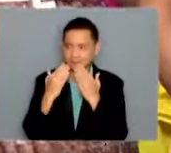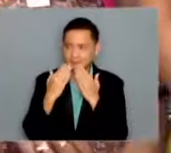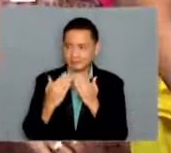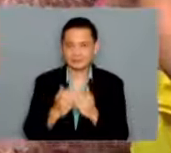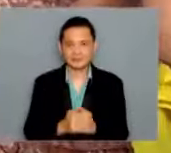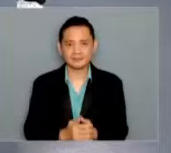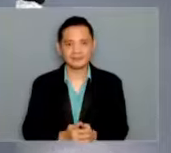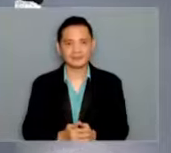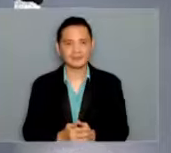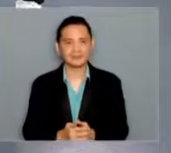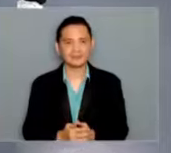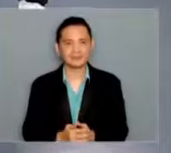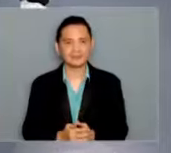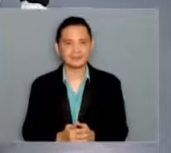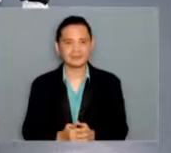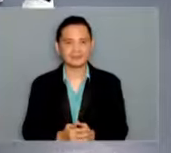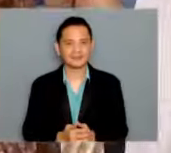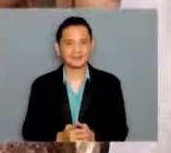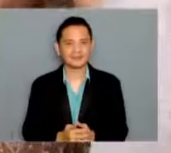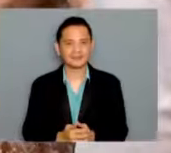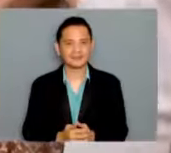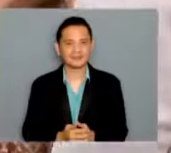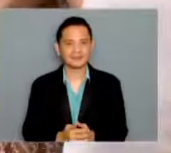ang outfit?